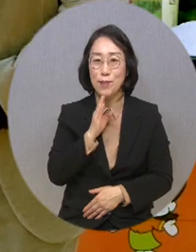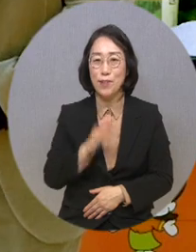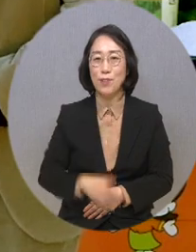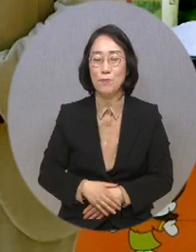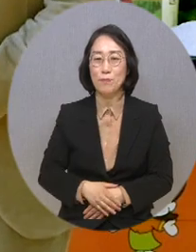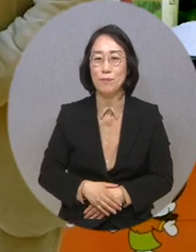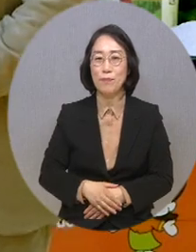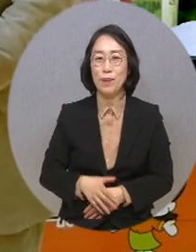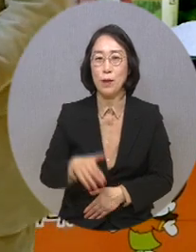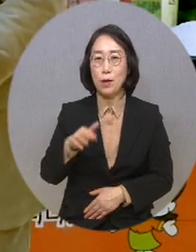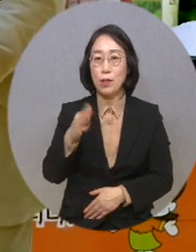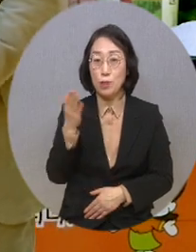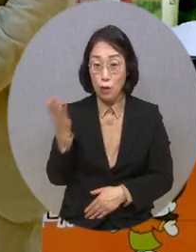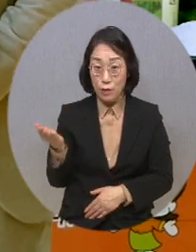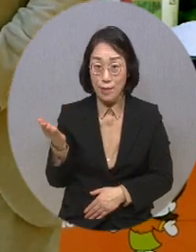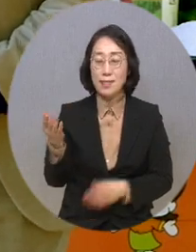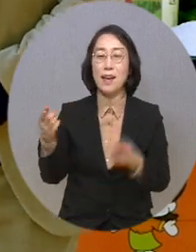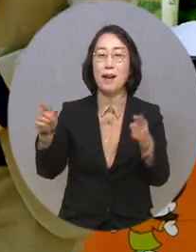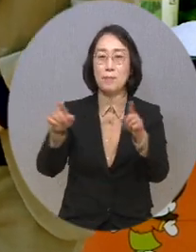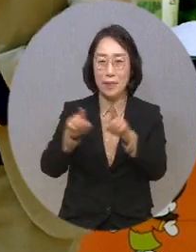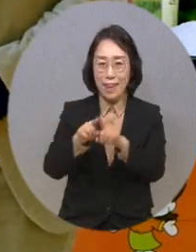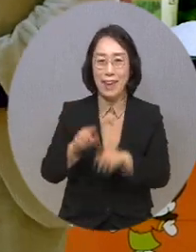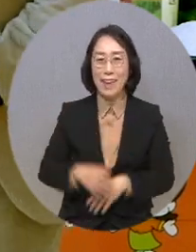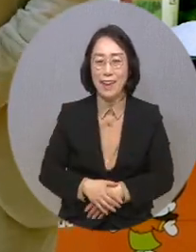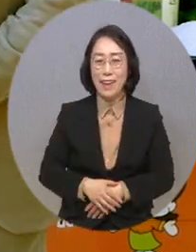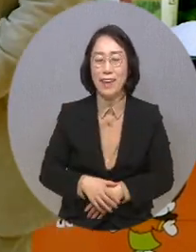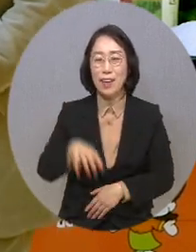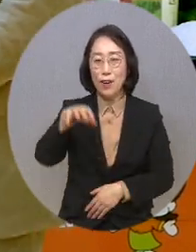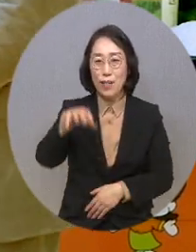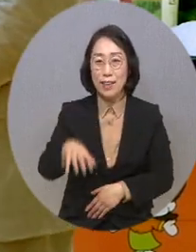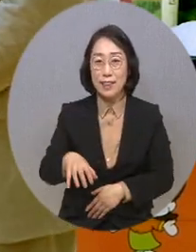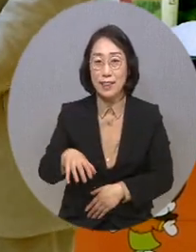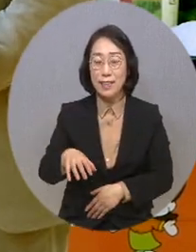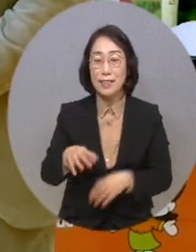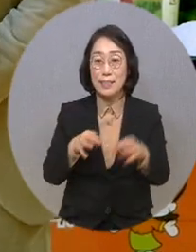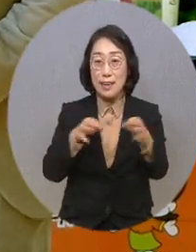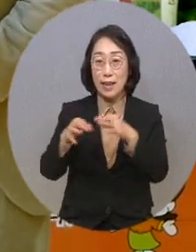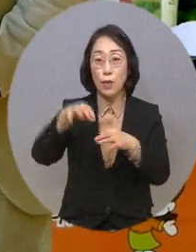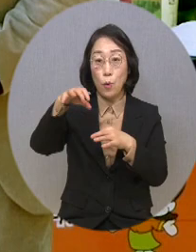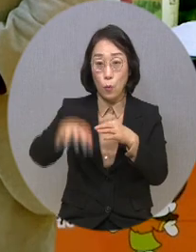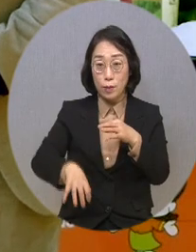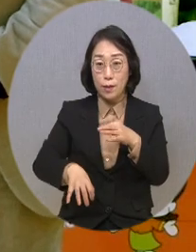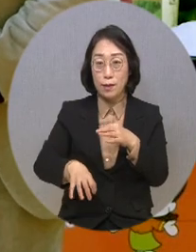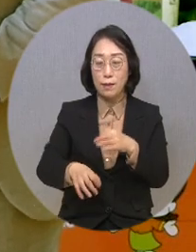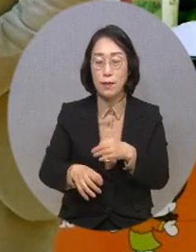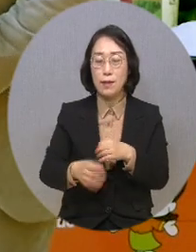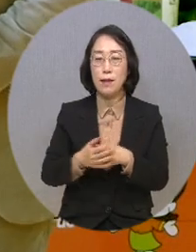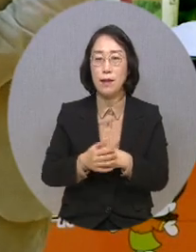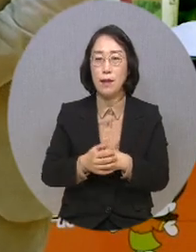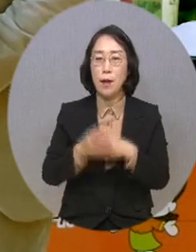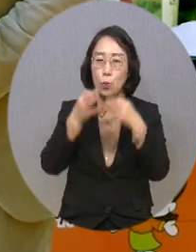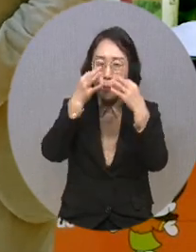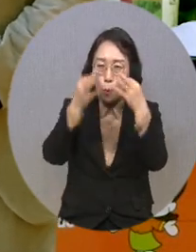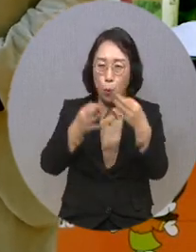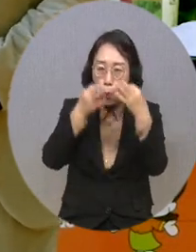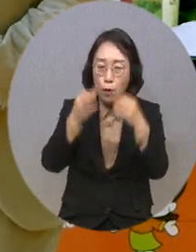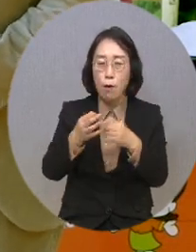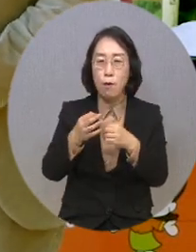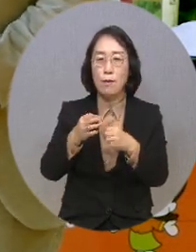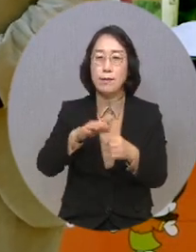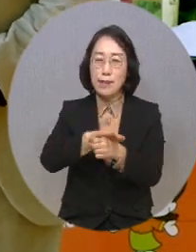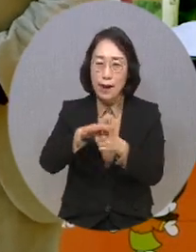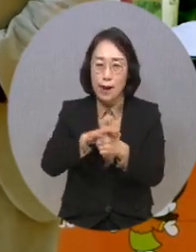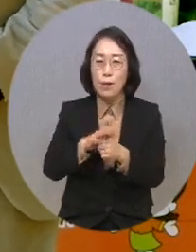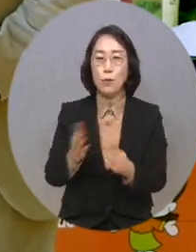정태 씨와 함께 얼마나 여기 있는 남도장터에 있는 물건들을 정성으로, 사랑으로 재배를